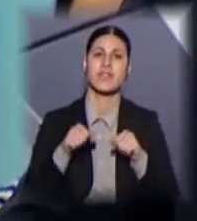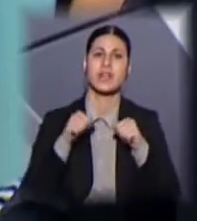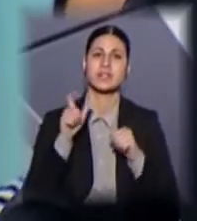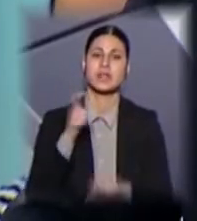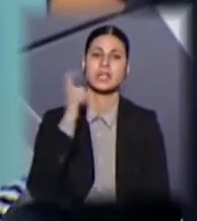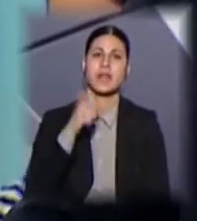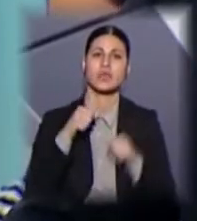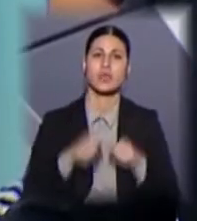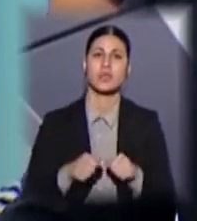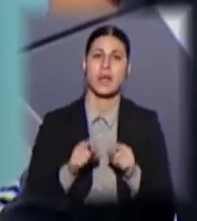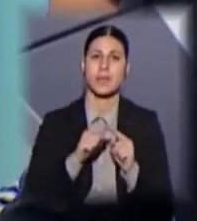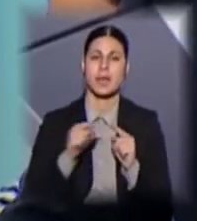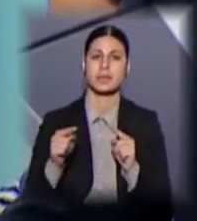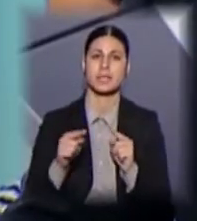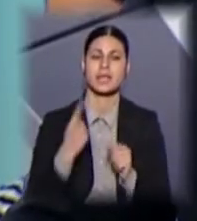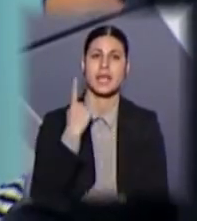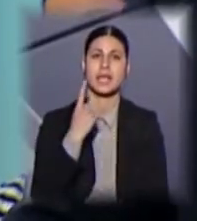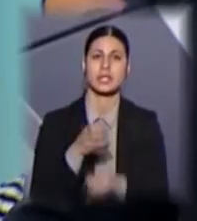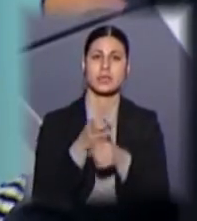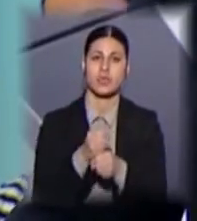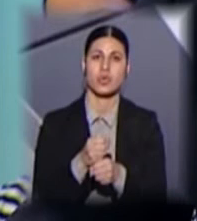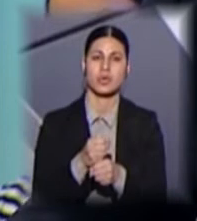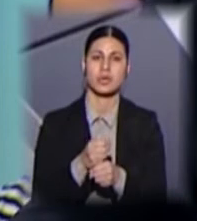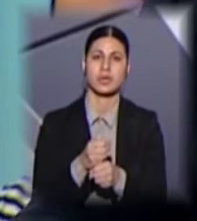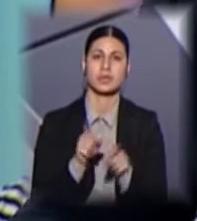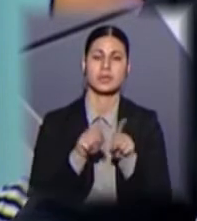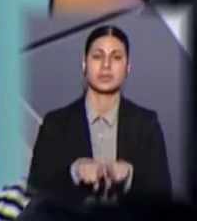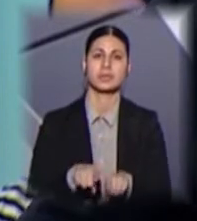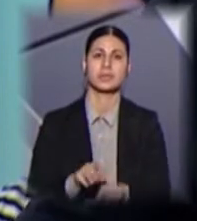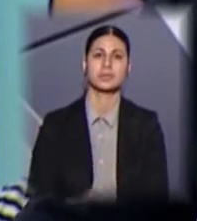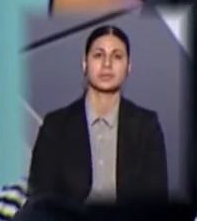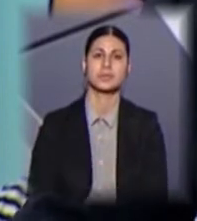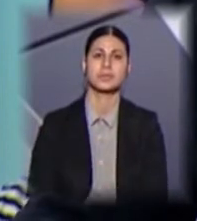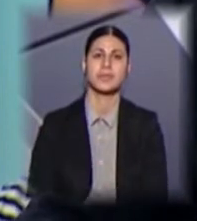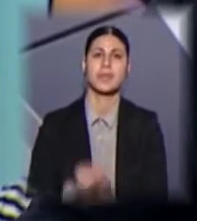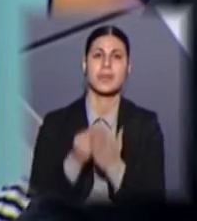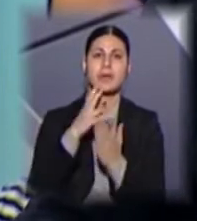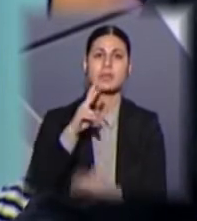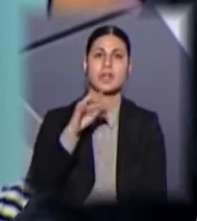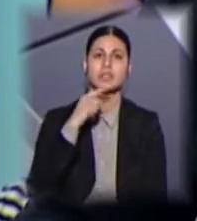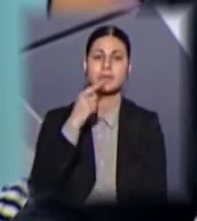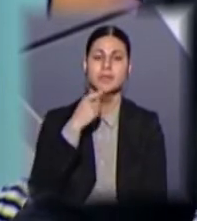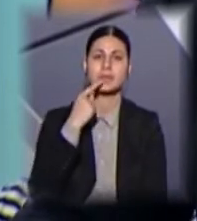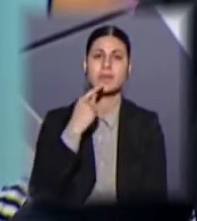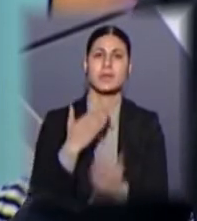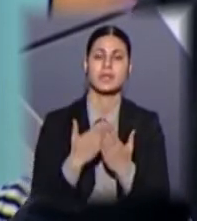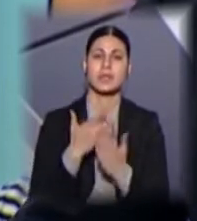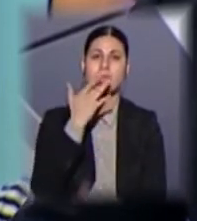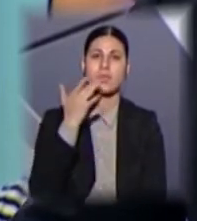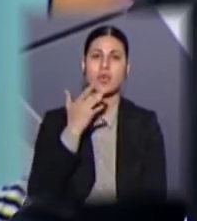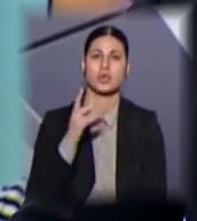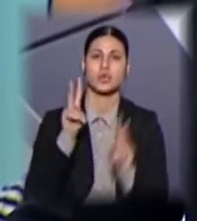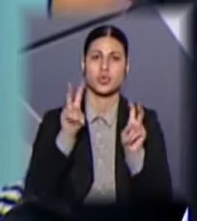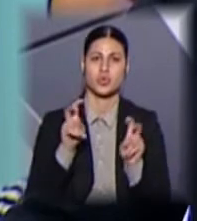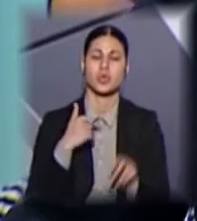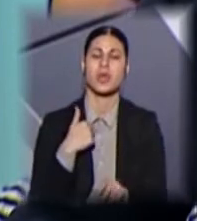სპექტრი. ერთი მოკლე განცხადება ბატონ მალაშამ ახსენა თქვათ პოლიტიკური კონტექსტი და მეც